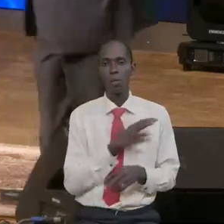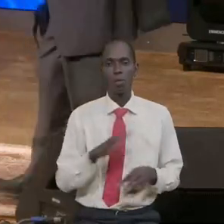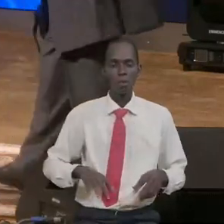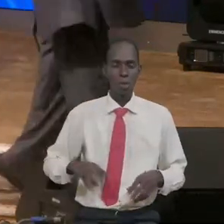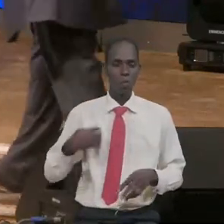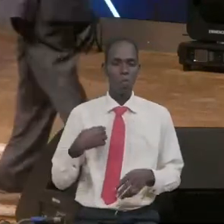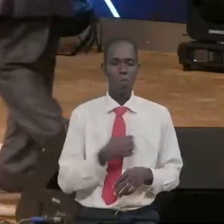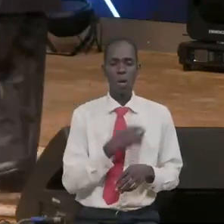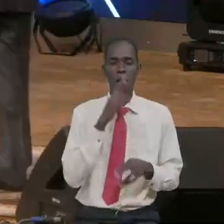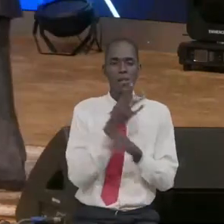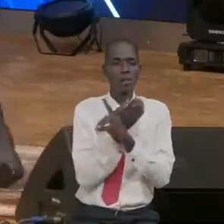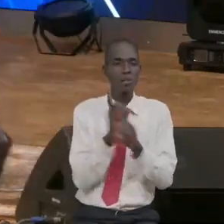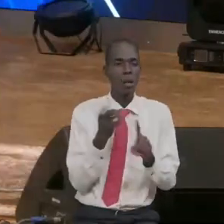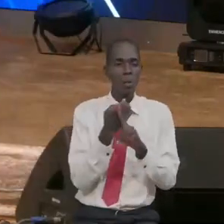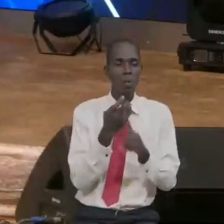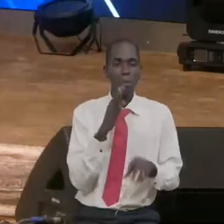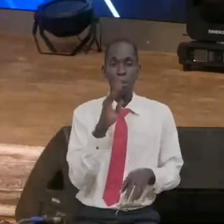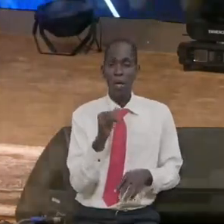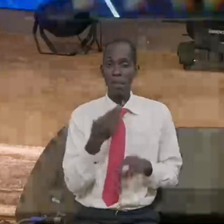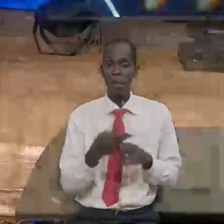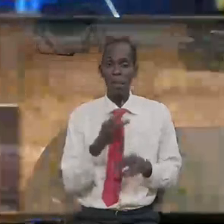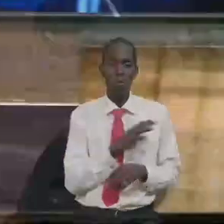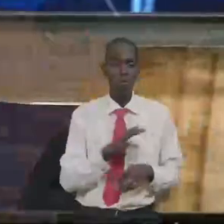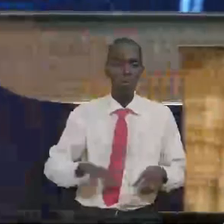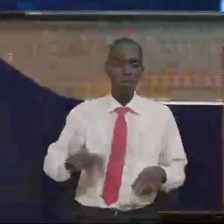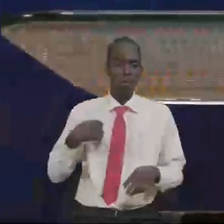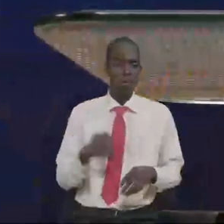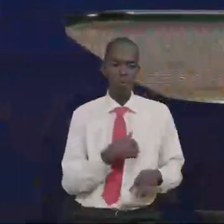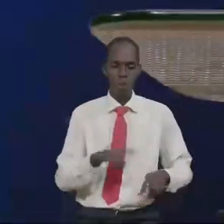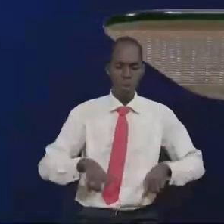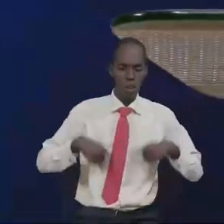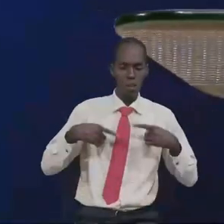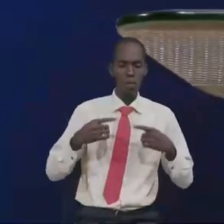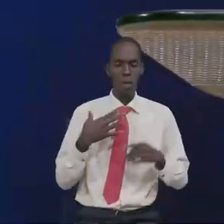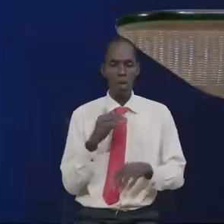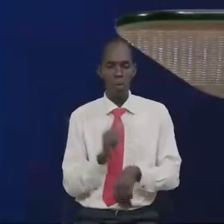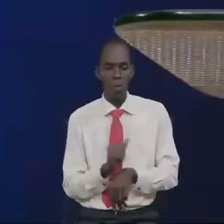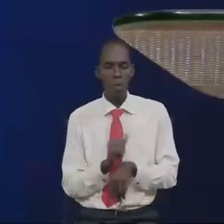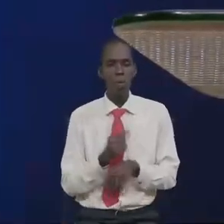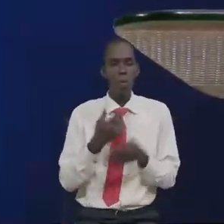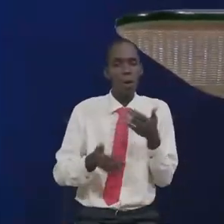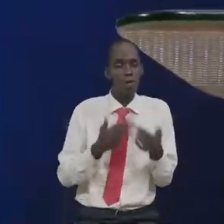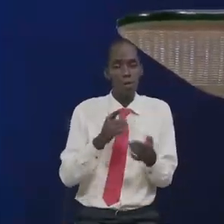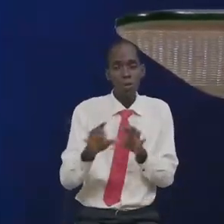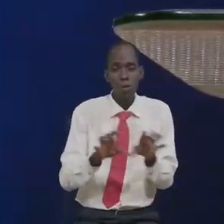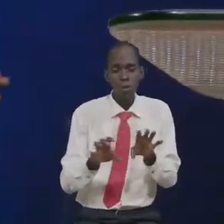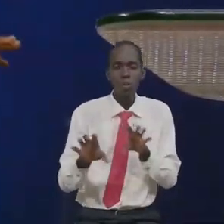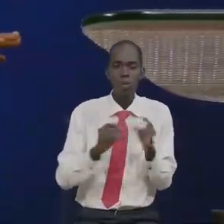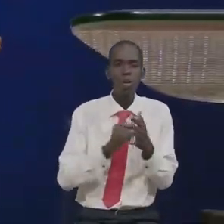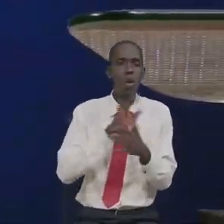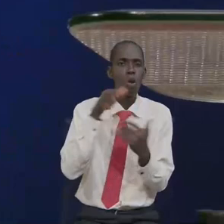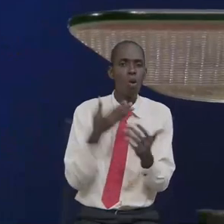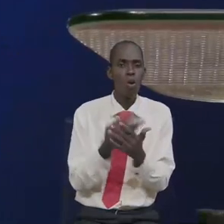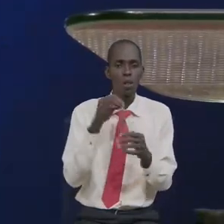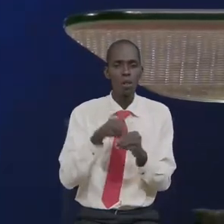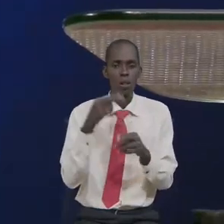nom de Christ, nous vivons et nous marchons, et tout ce que vous faites, faites-vous au nom de Christ, parce que maintenant,